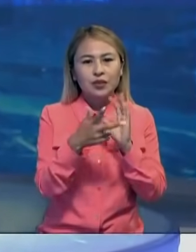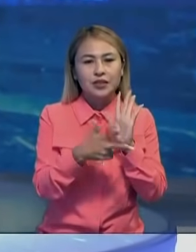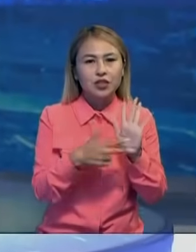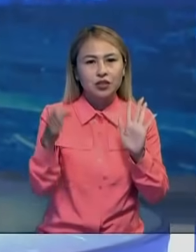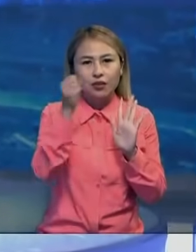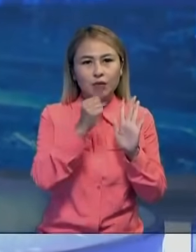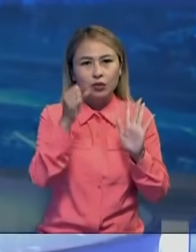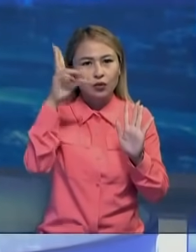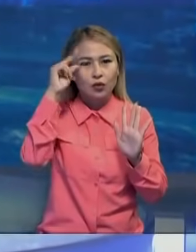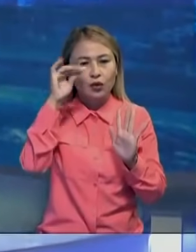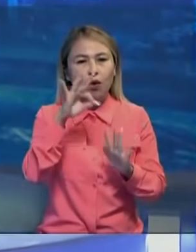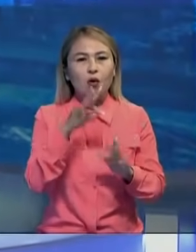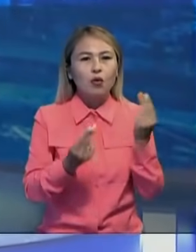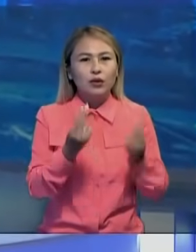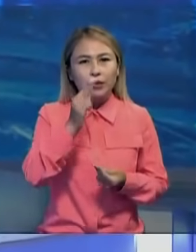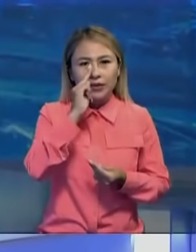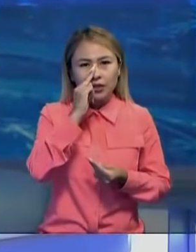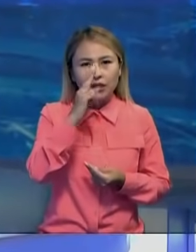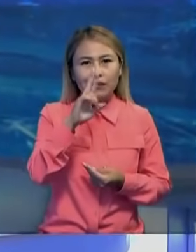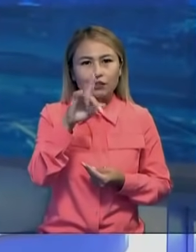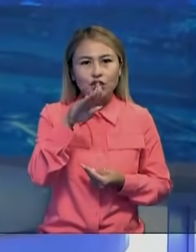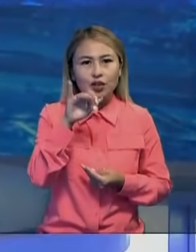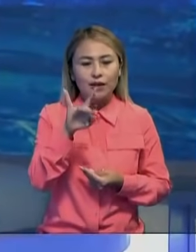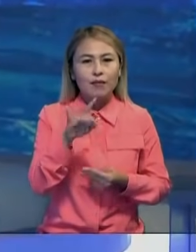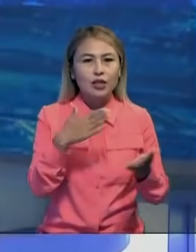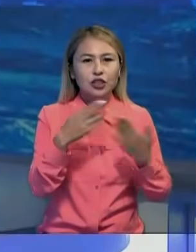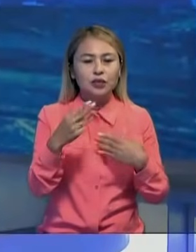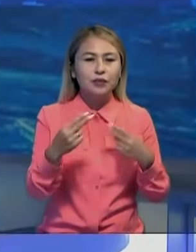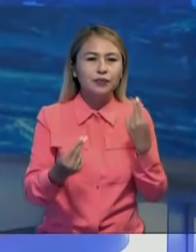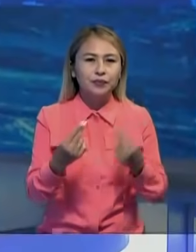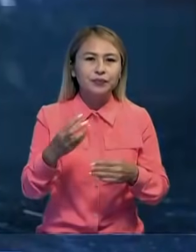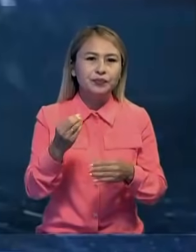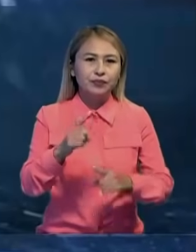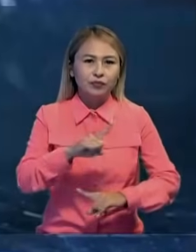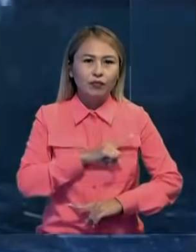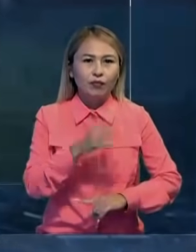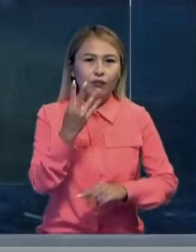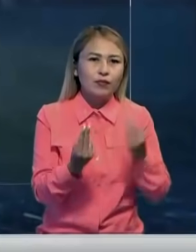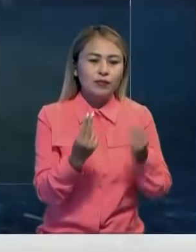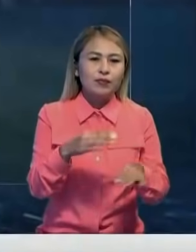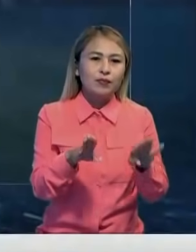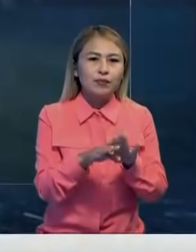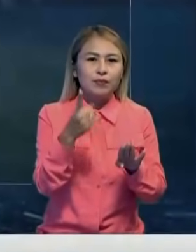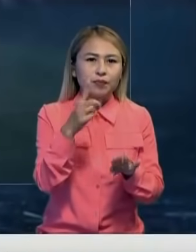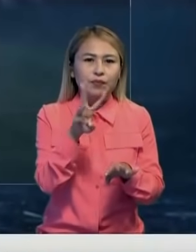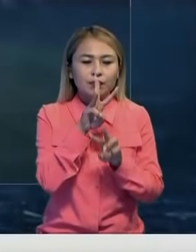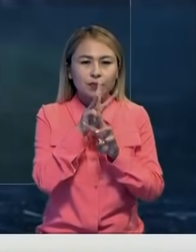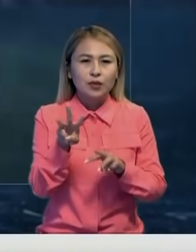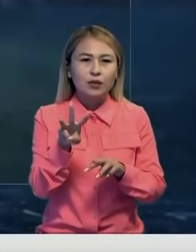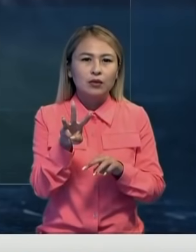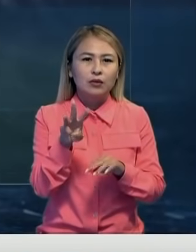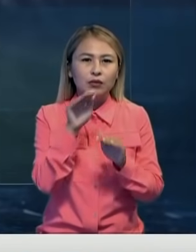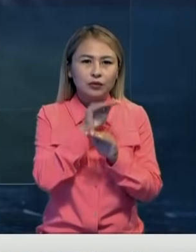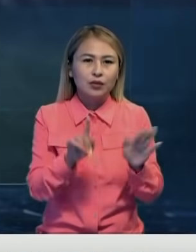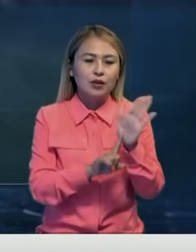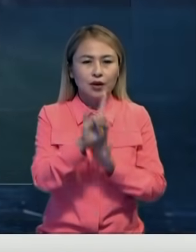Бүгін 18 тамыз күні ойналатын Ордабасы Қызылжар арасындағы матчтан бөлек ширек финалдағы 4 ойында 1 минут